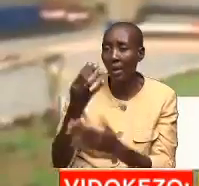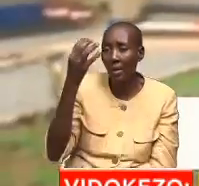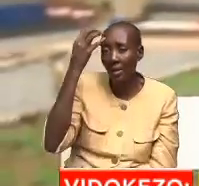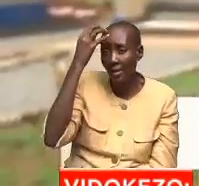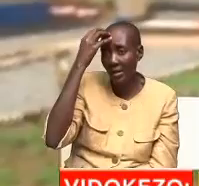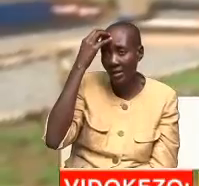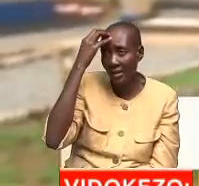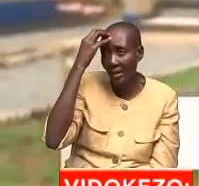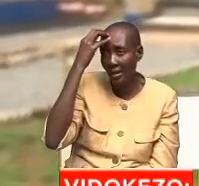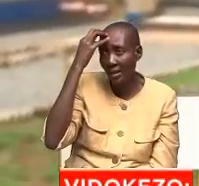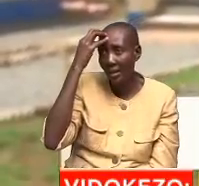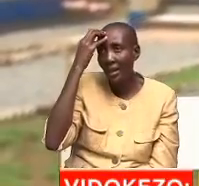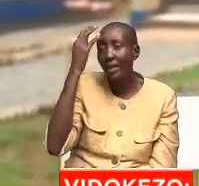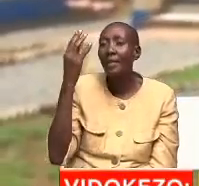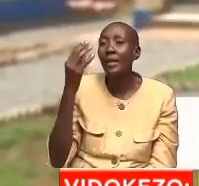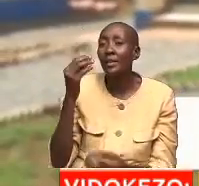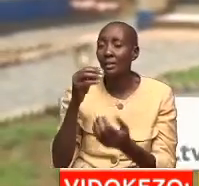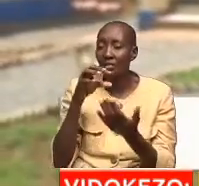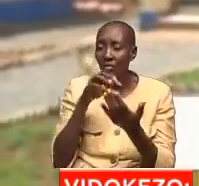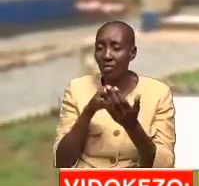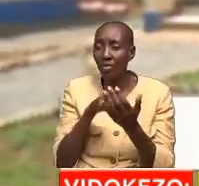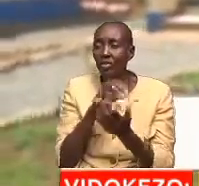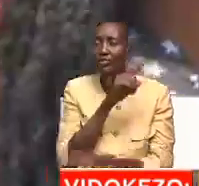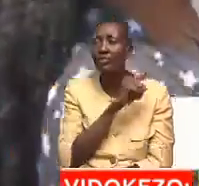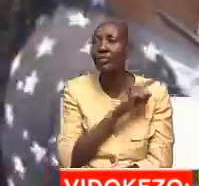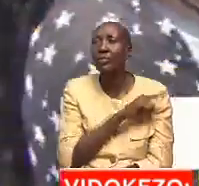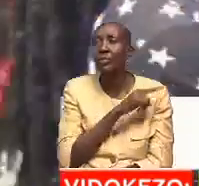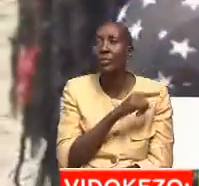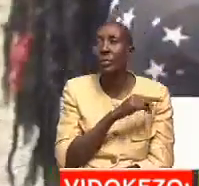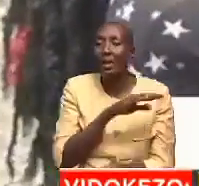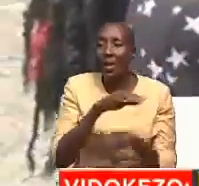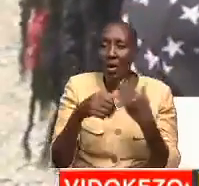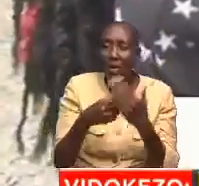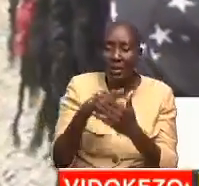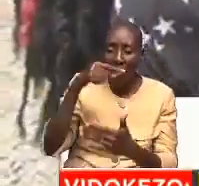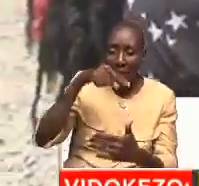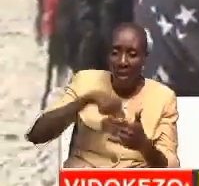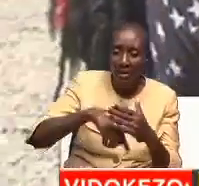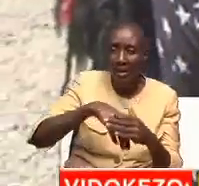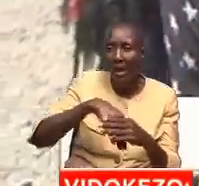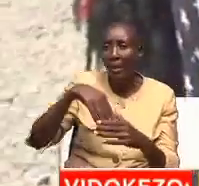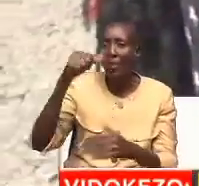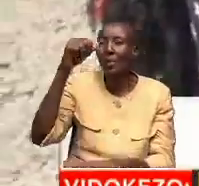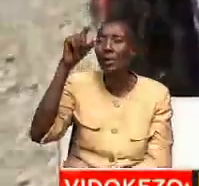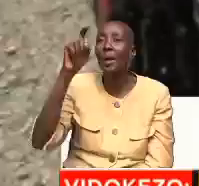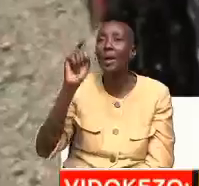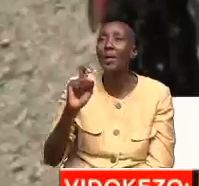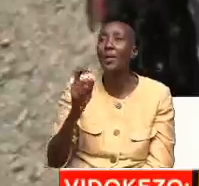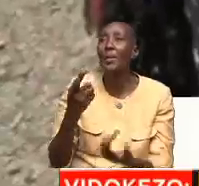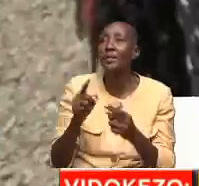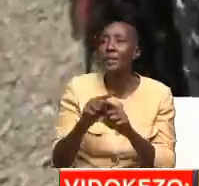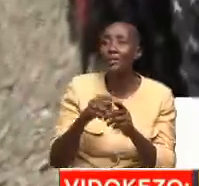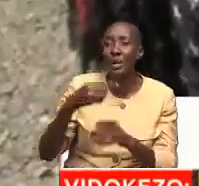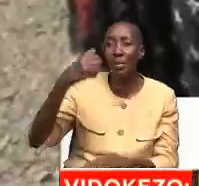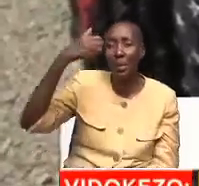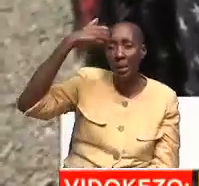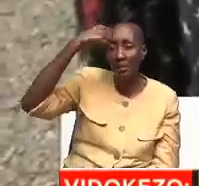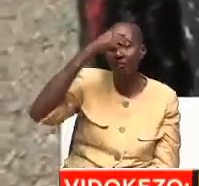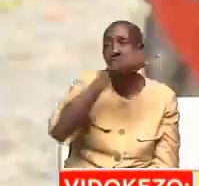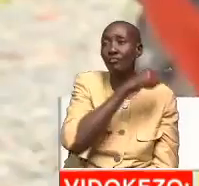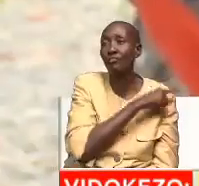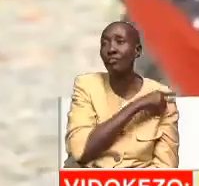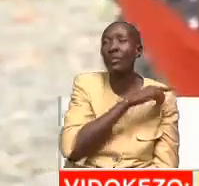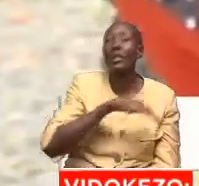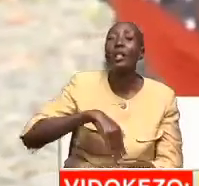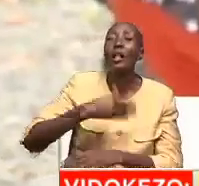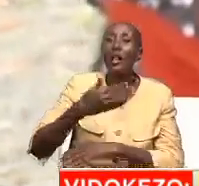ya Milimani tunakumbana na taswira hii. Kila naingia na kutoka hospitalini humo ni lazima kuchukuliwa kwa vipimo vya joto kisha